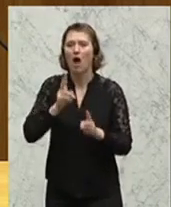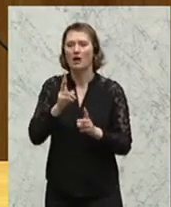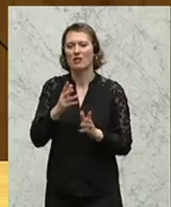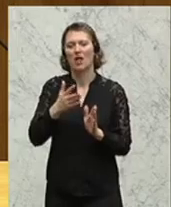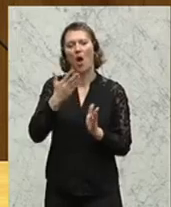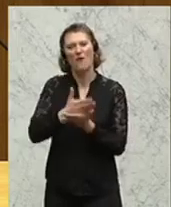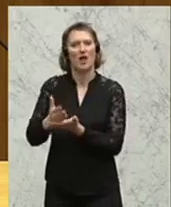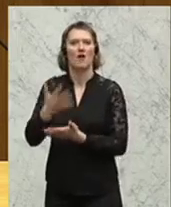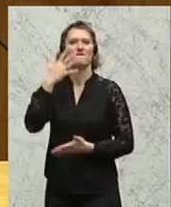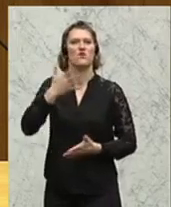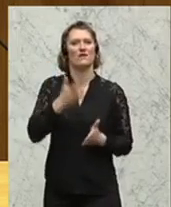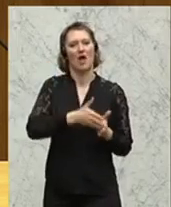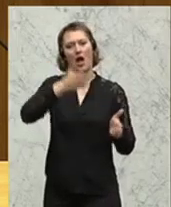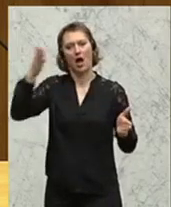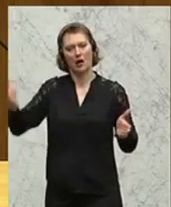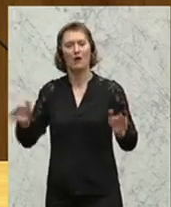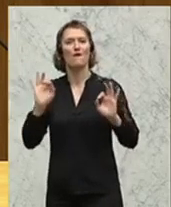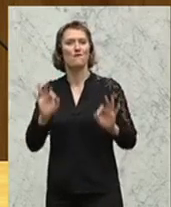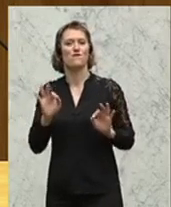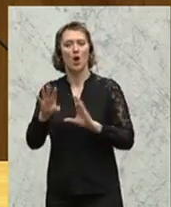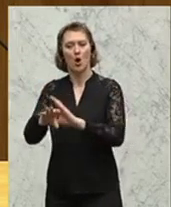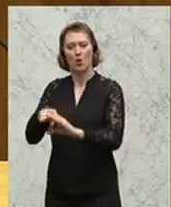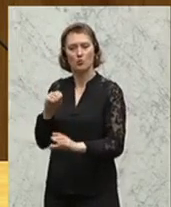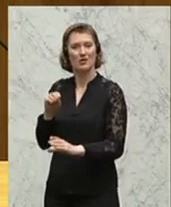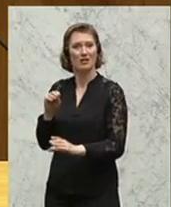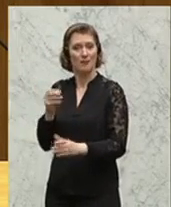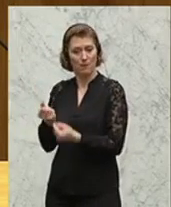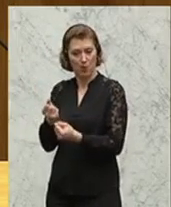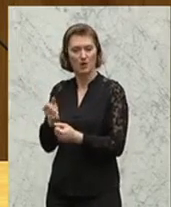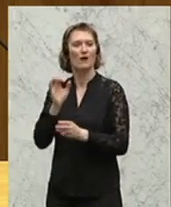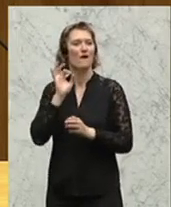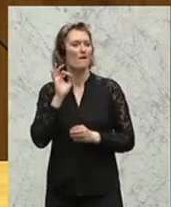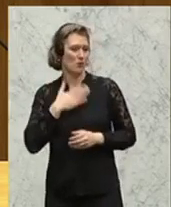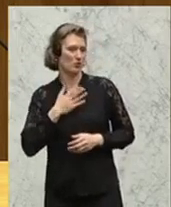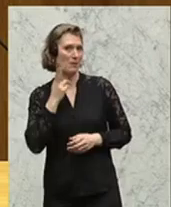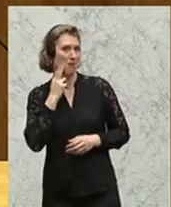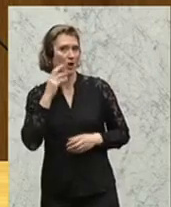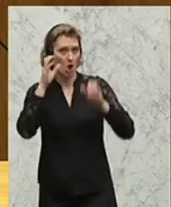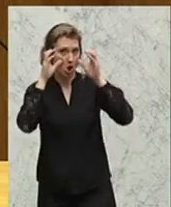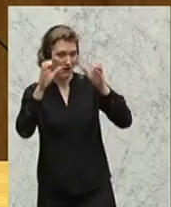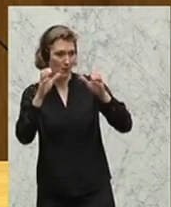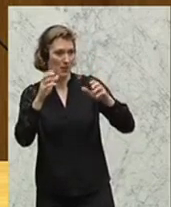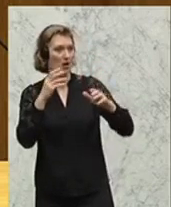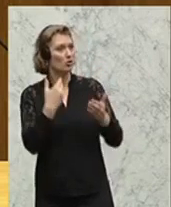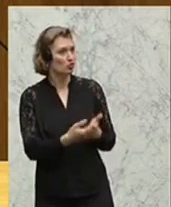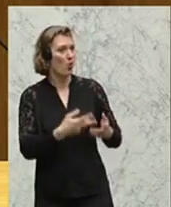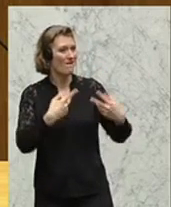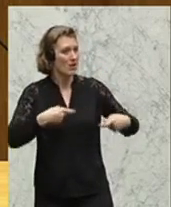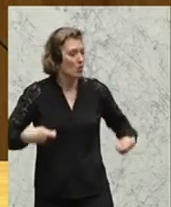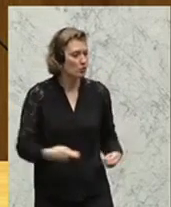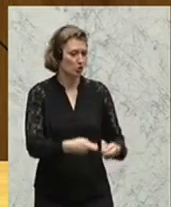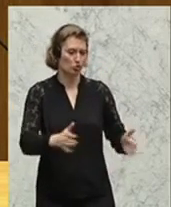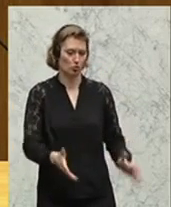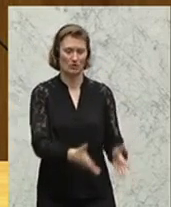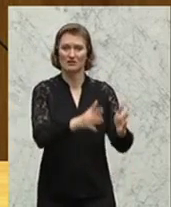auf 5 Jahre verteilen. Das ist Unternehmerpolitik, Marke ÖVP. In der Hinsicht, glaube ich, können wir den Wirten weiter Unterstützung geben.